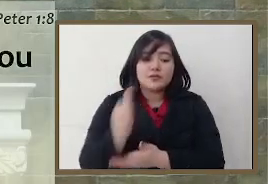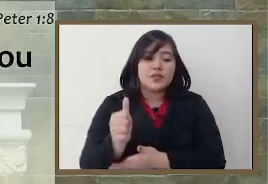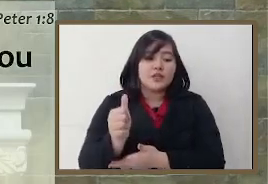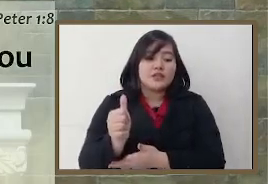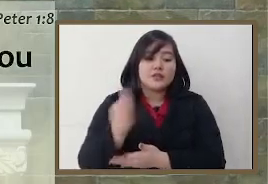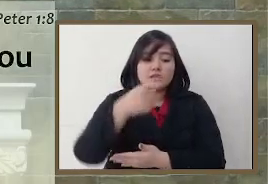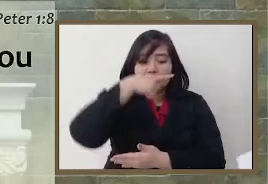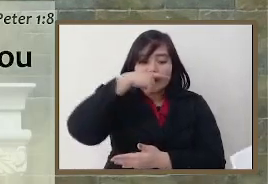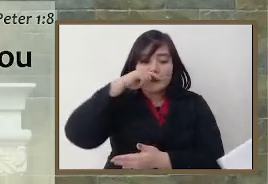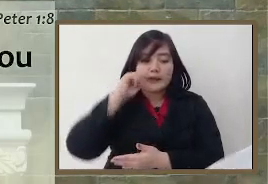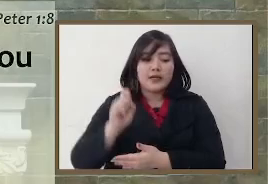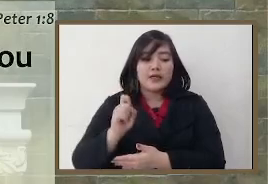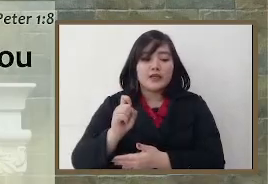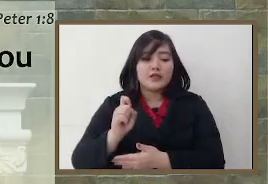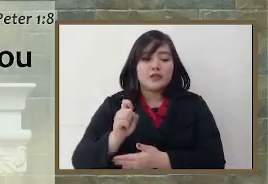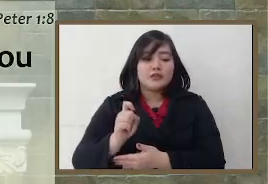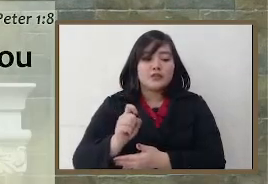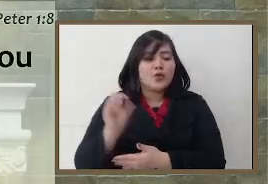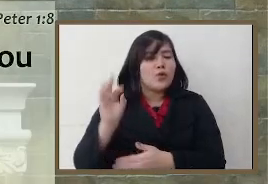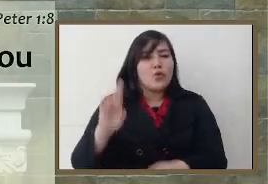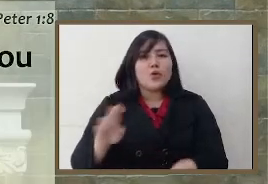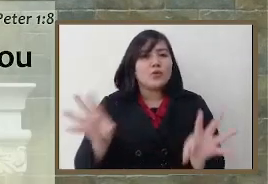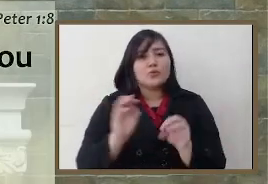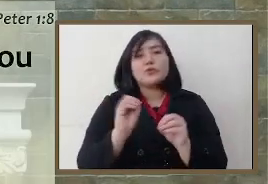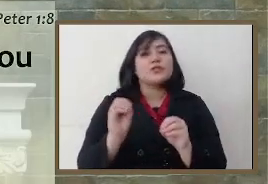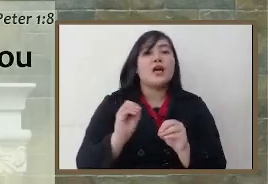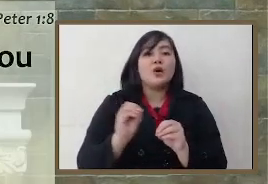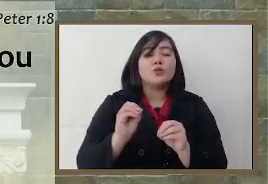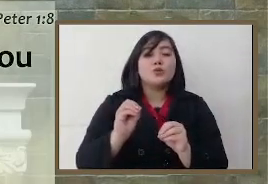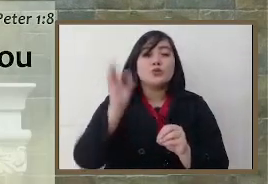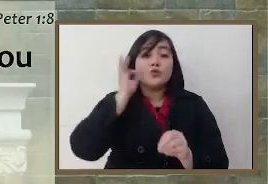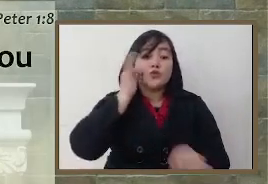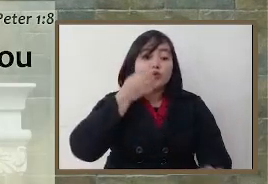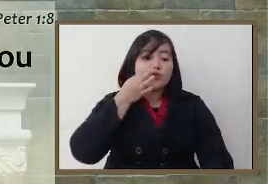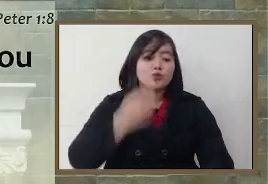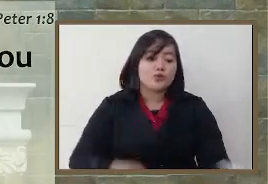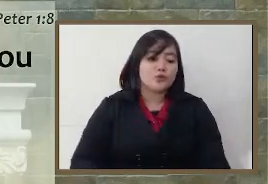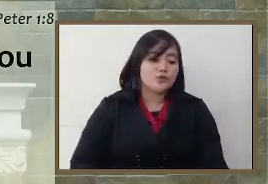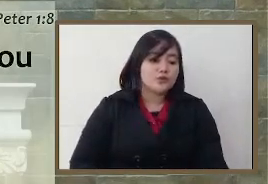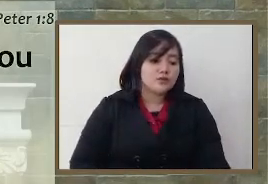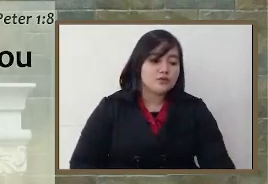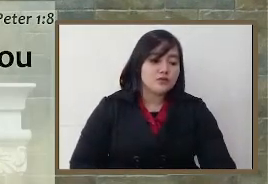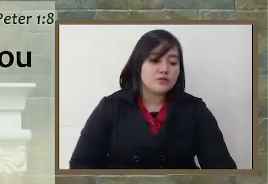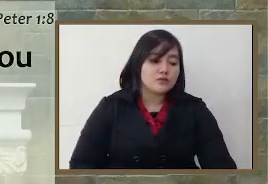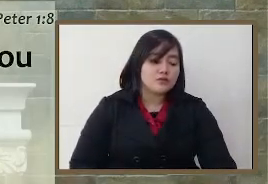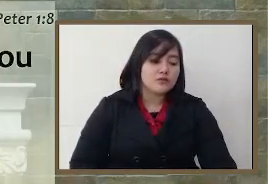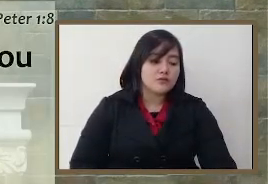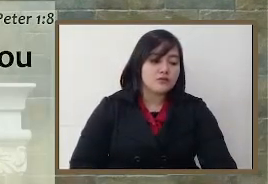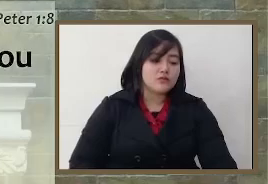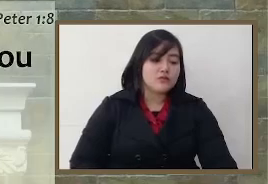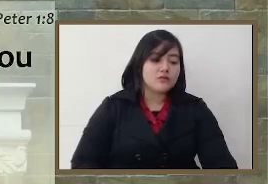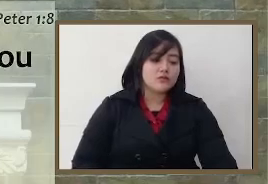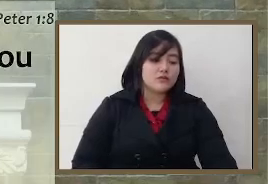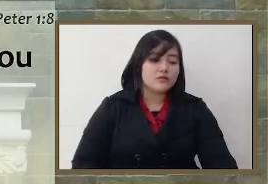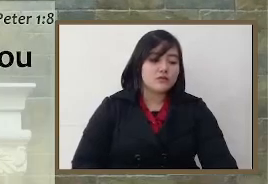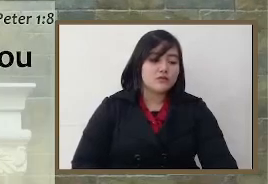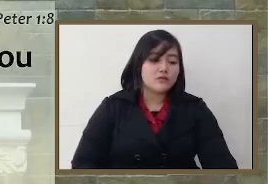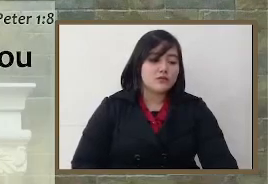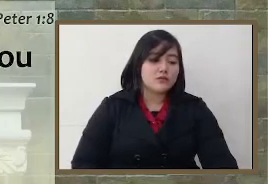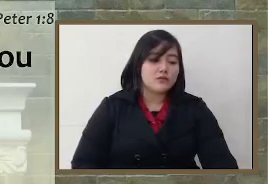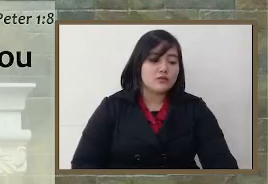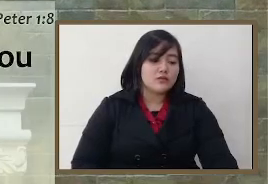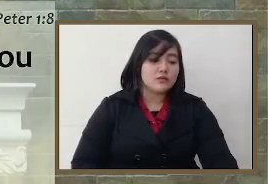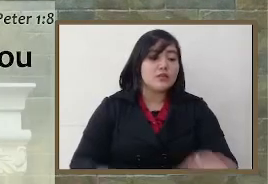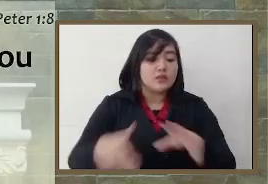nor unfruitful in, again, the closing in verse number 8 is the knowledge of